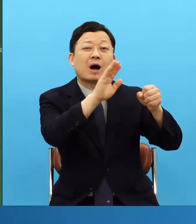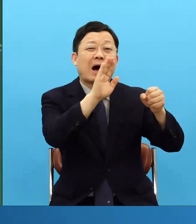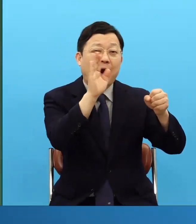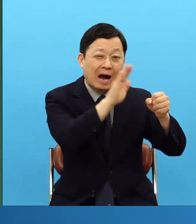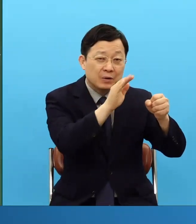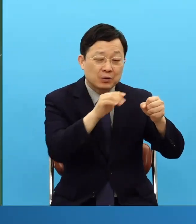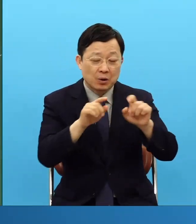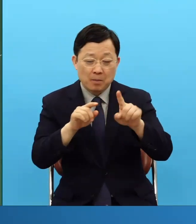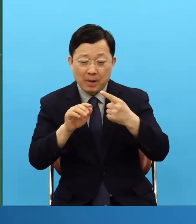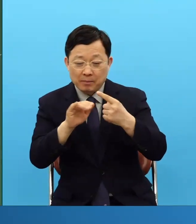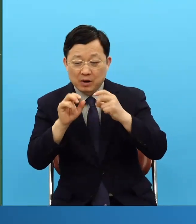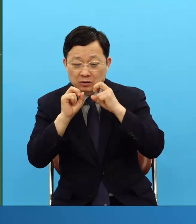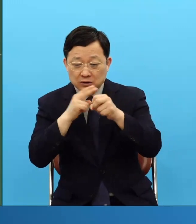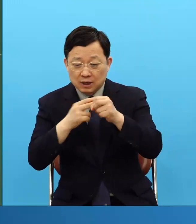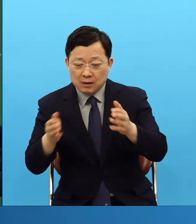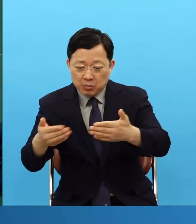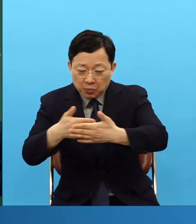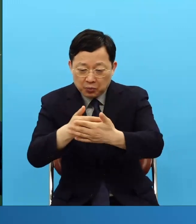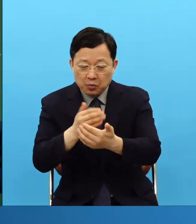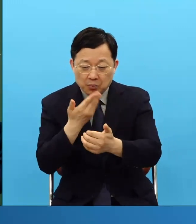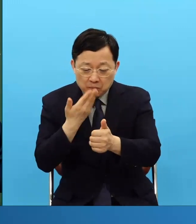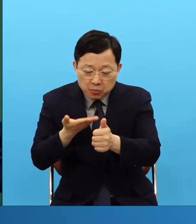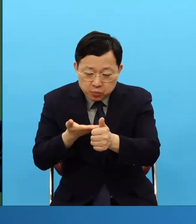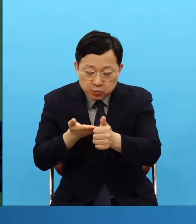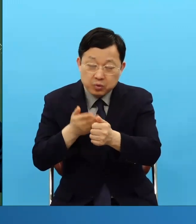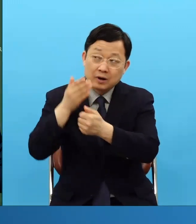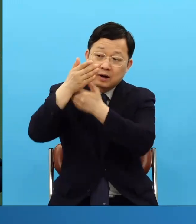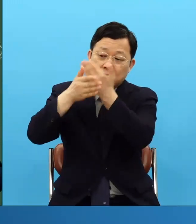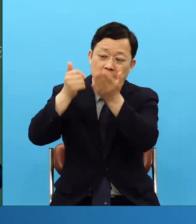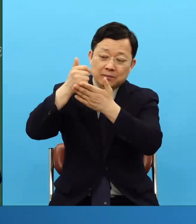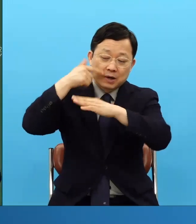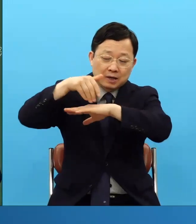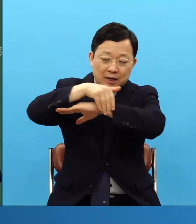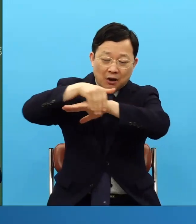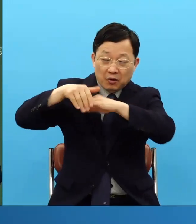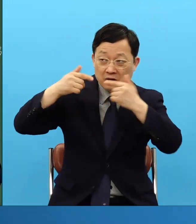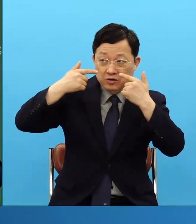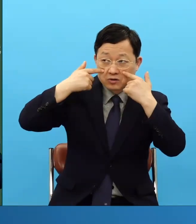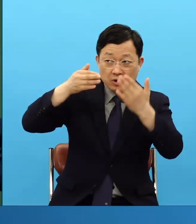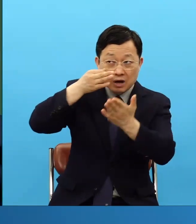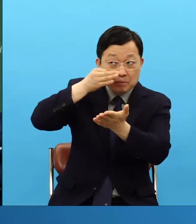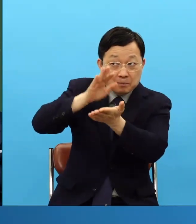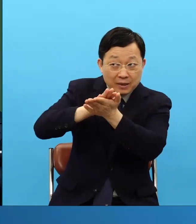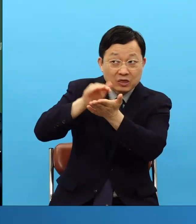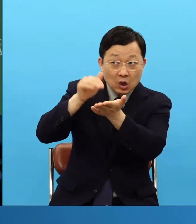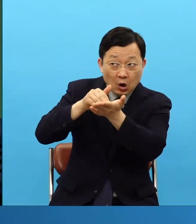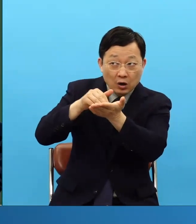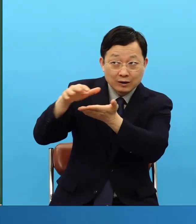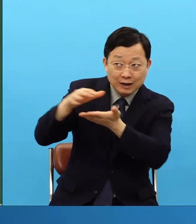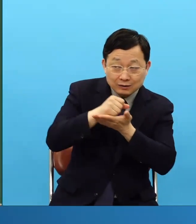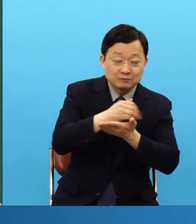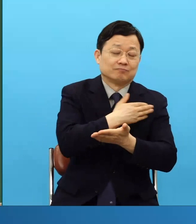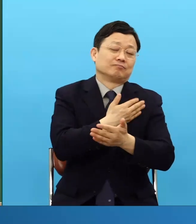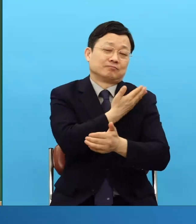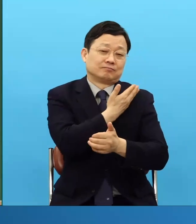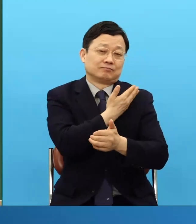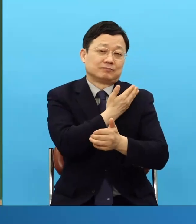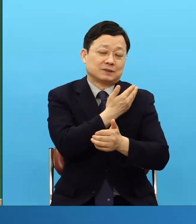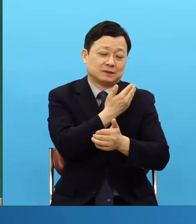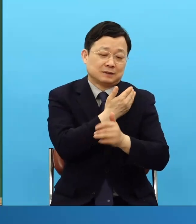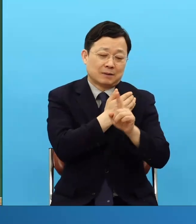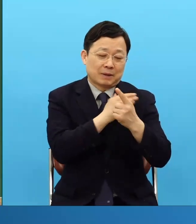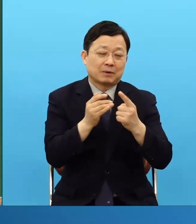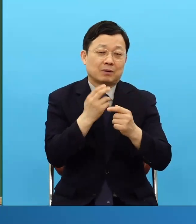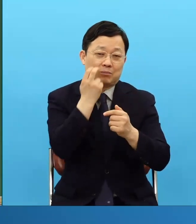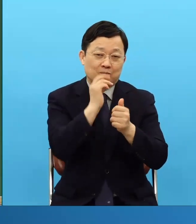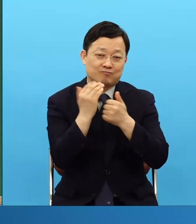try to challenge the king. He did it for this. 예, 1 하나님의 Kings 계획을 18. 정확하게 본 겁니다. He accurately saw God's plan. 그 뒤에 거는 사실은